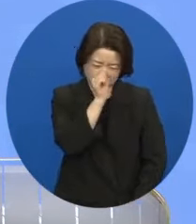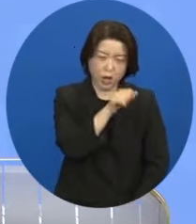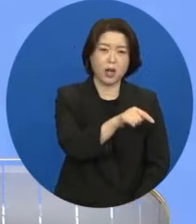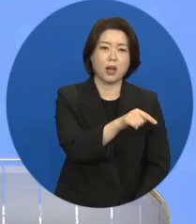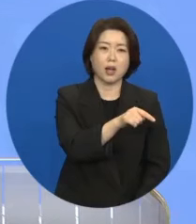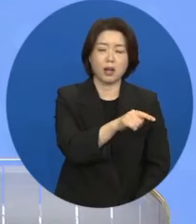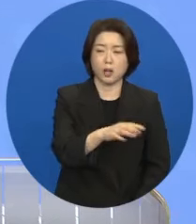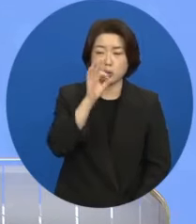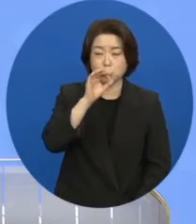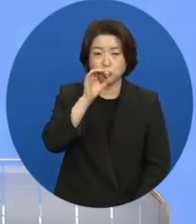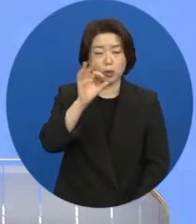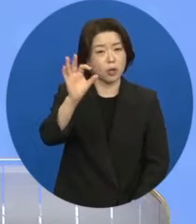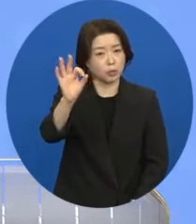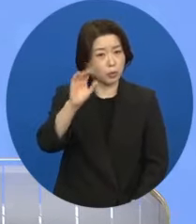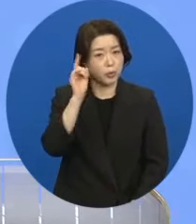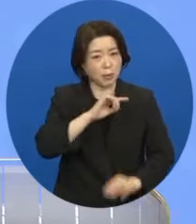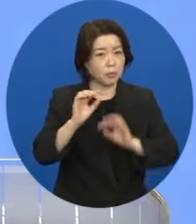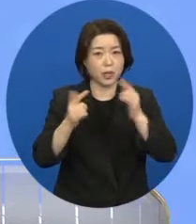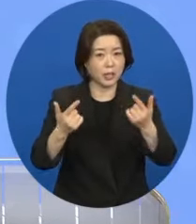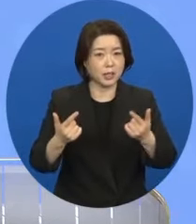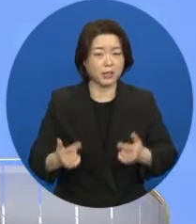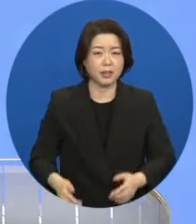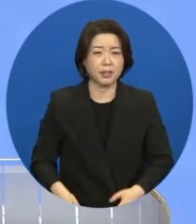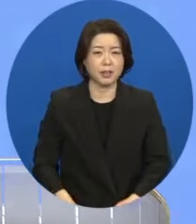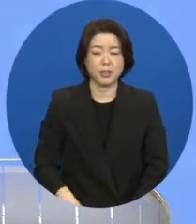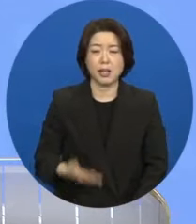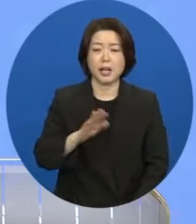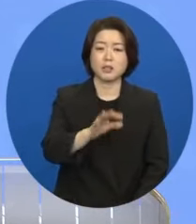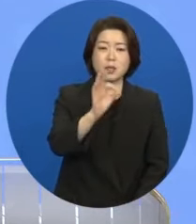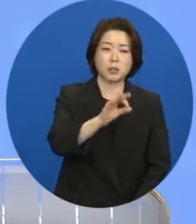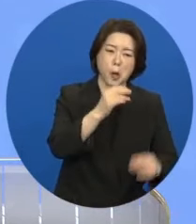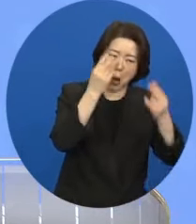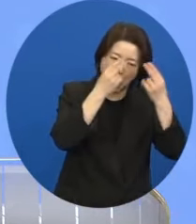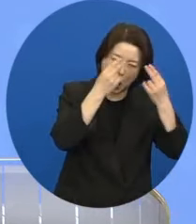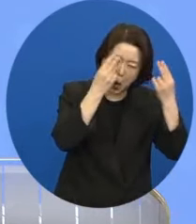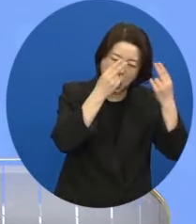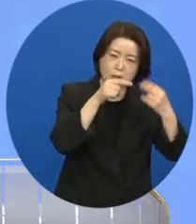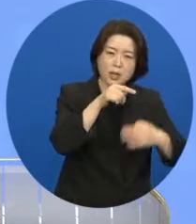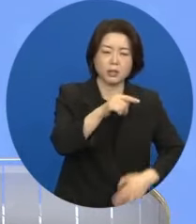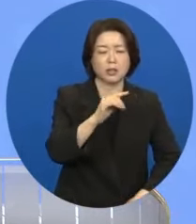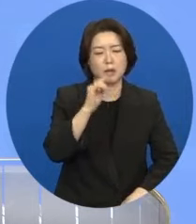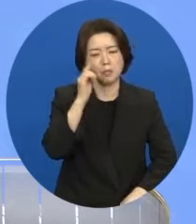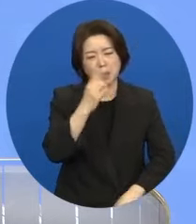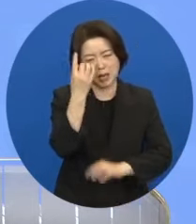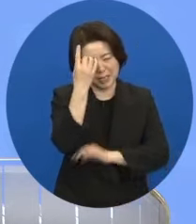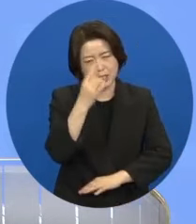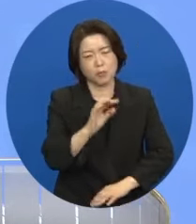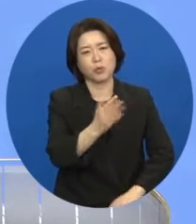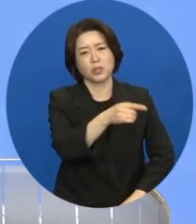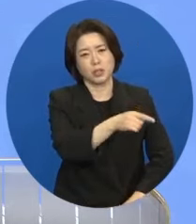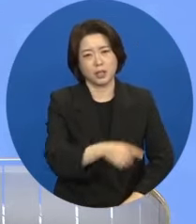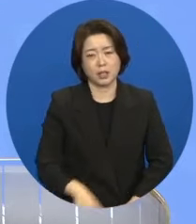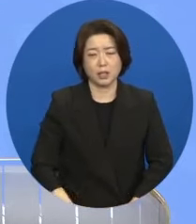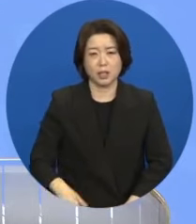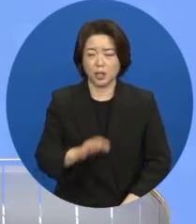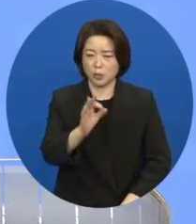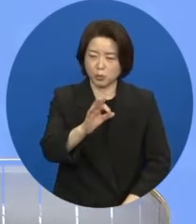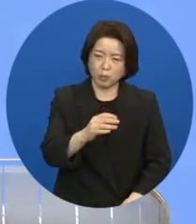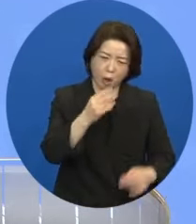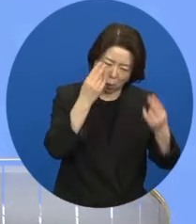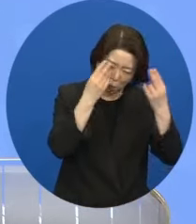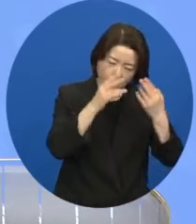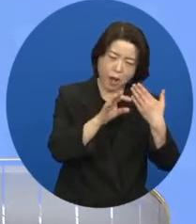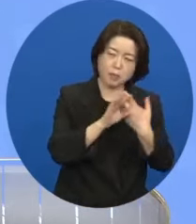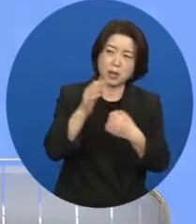여러분 돈이 나쁜게 아니죠 근데 돈을 사랑하는 것은 일만 하게 뿌리라고 했어요 돈을 사랑하면 하나님께 감사할 수 없습니다